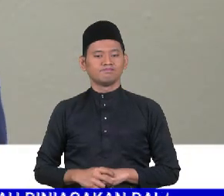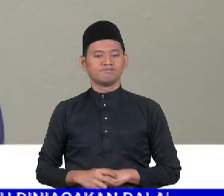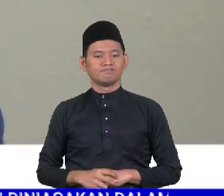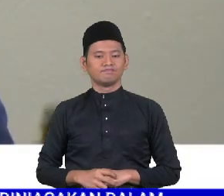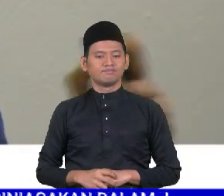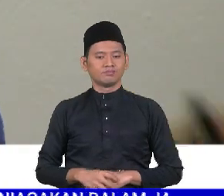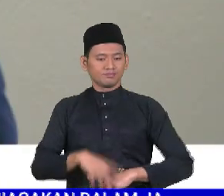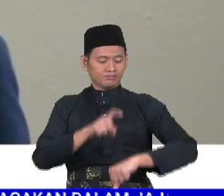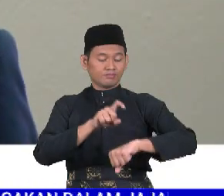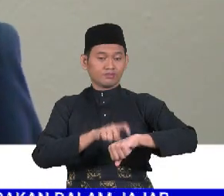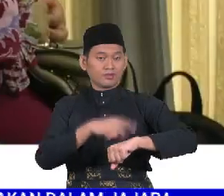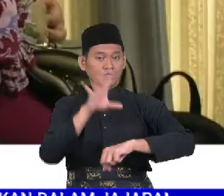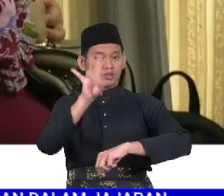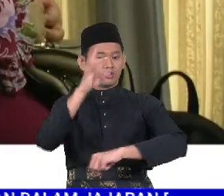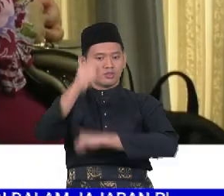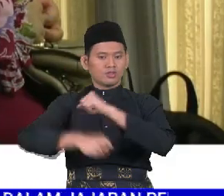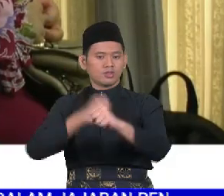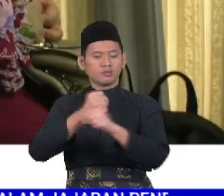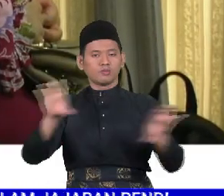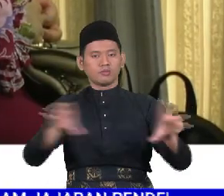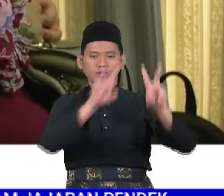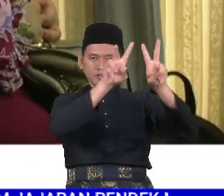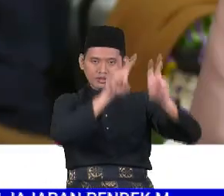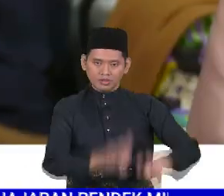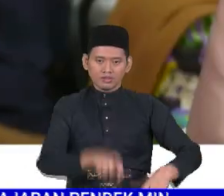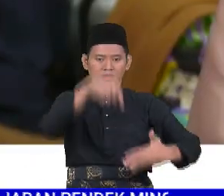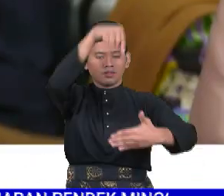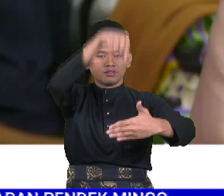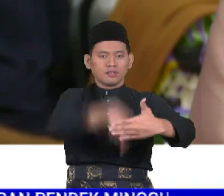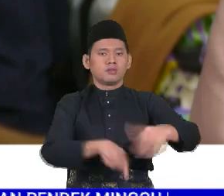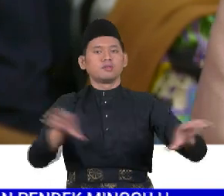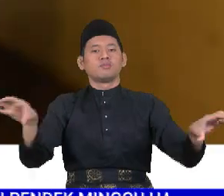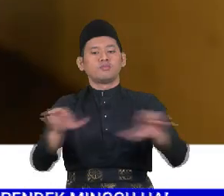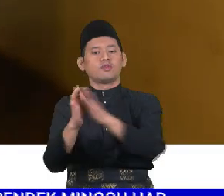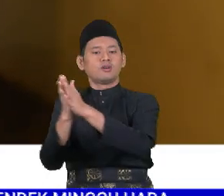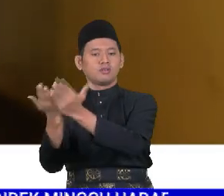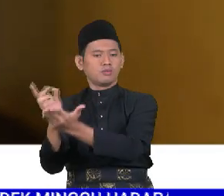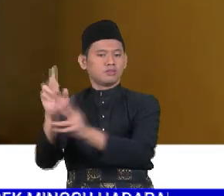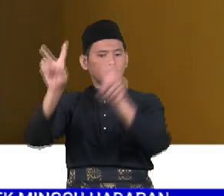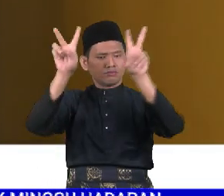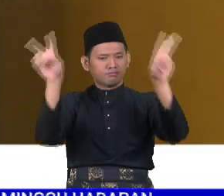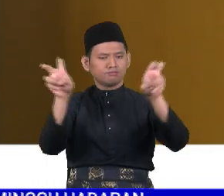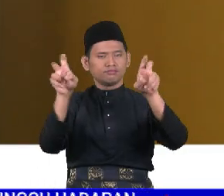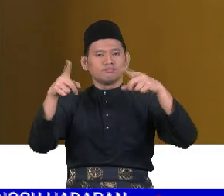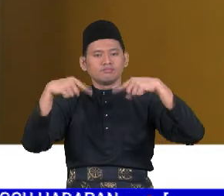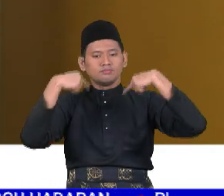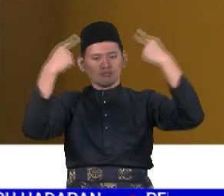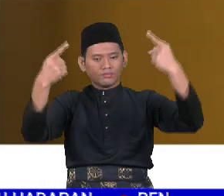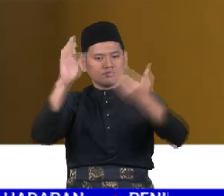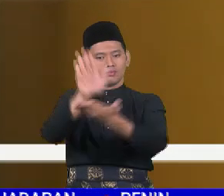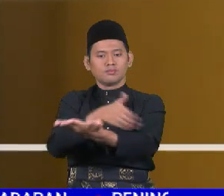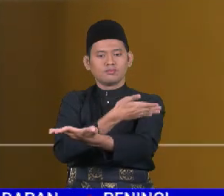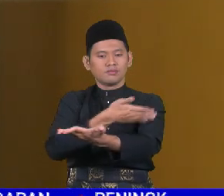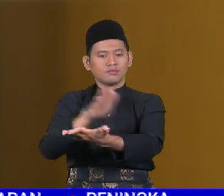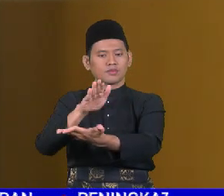Beliau mengambil masa 7 tahun untuk membuat kajian secara mendalam bagi menghasilkan buku berjudul Popular Music, Islamic